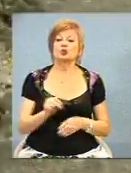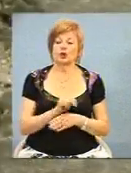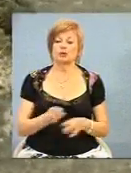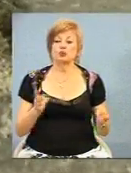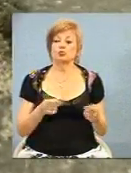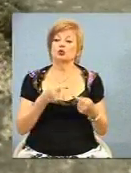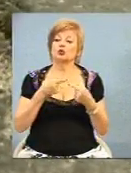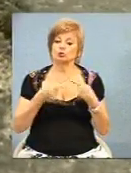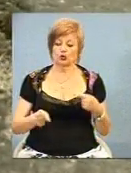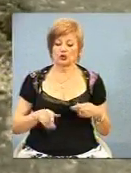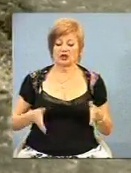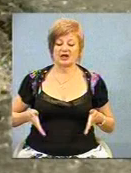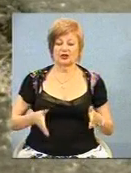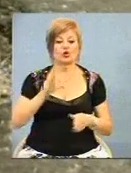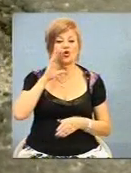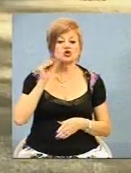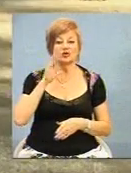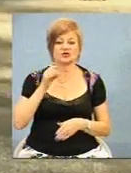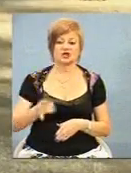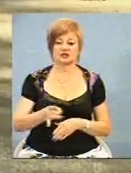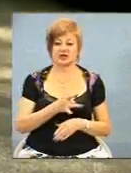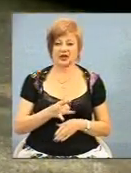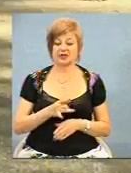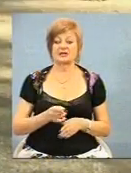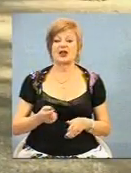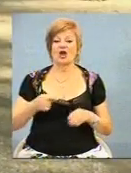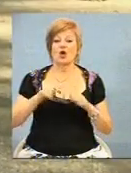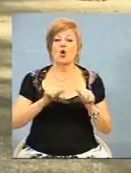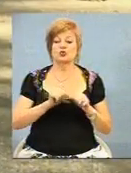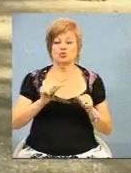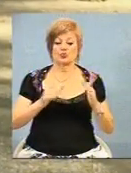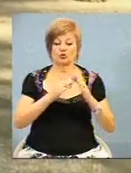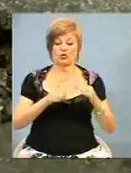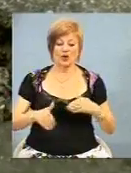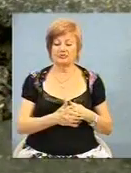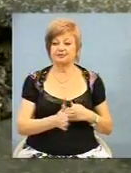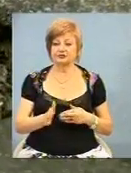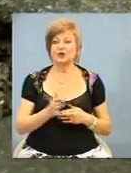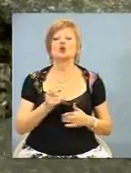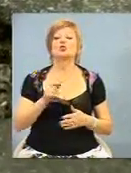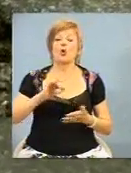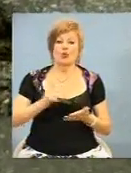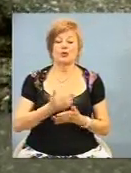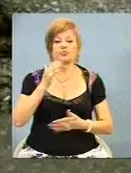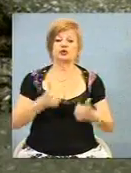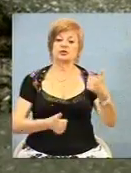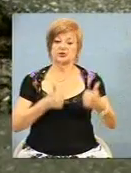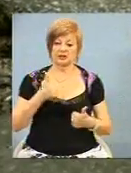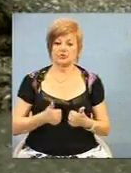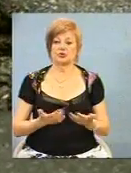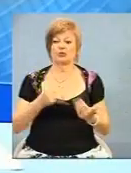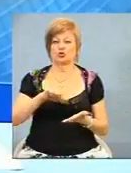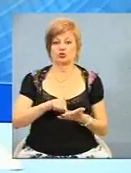потребують і інші розбиті дороги Шевченківського району, зокрема внутрішньоквартальні. Нині триває тендер, в котрому знову беруть участь і місцеві